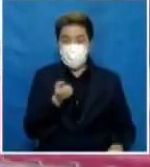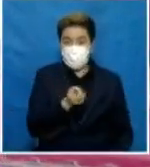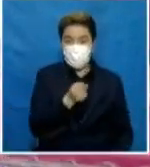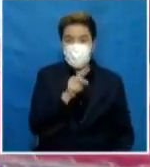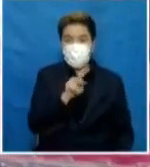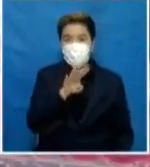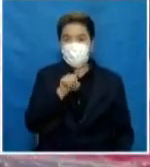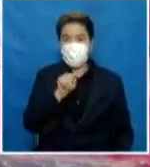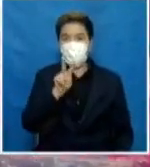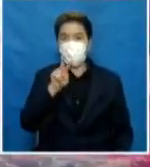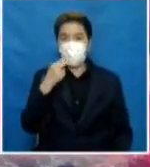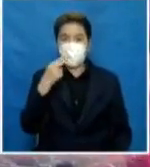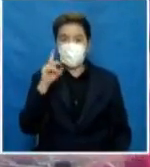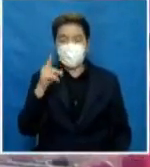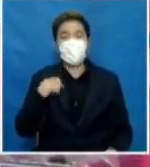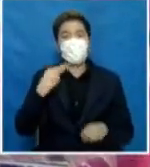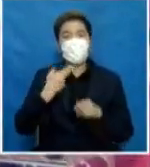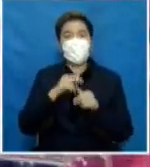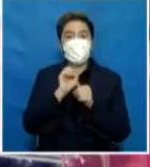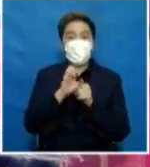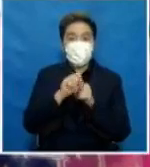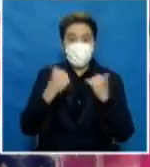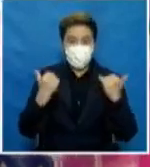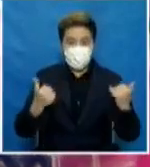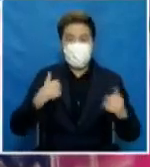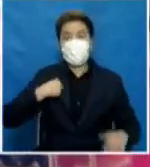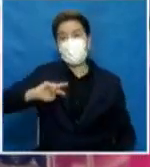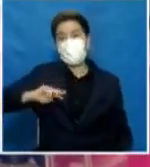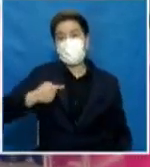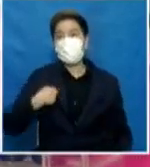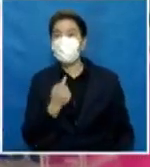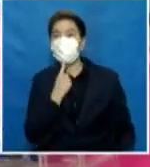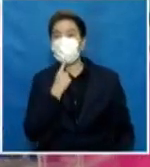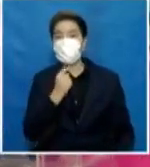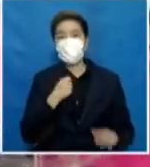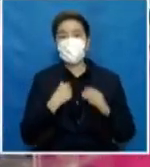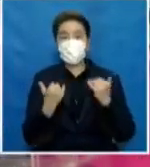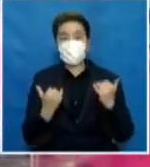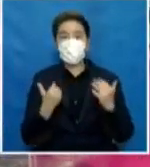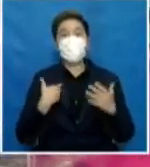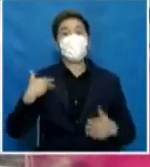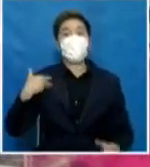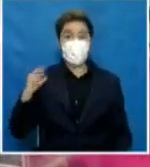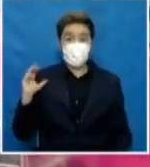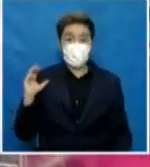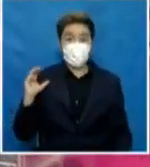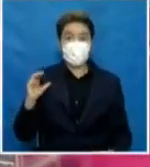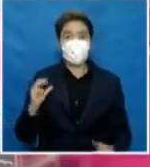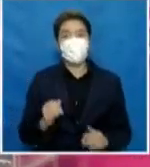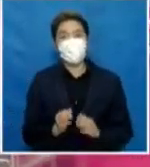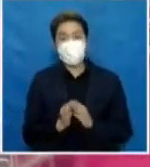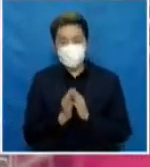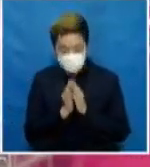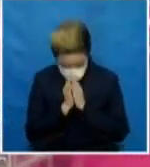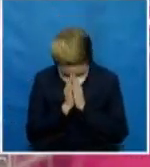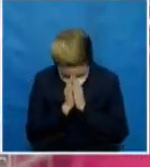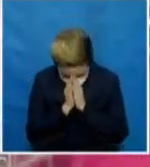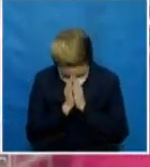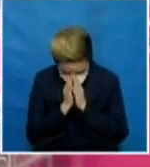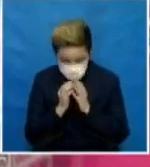to HD ดิฉันกรองแก้วชัยกฤตและคุณคมคิดสรรสนเกียรติล่ามภาษามือต้องลาไปก่อนนะคะสวัสดีค่ะ